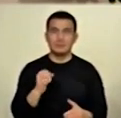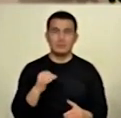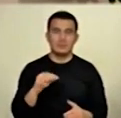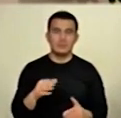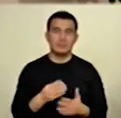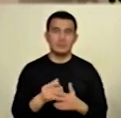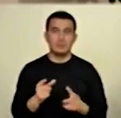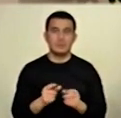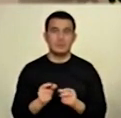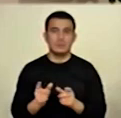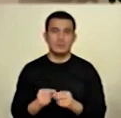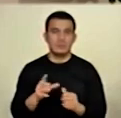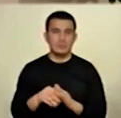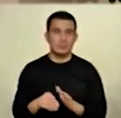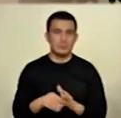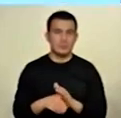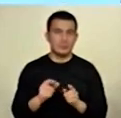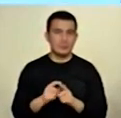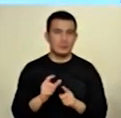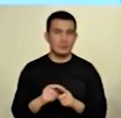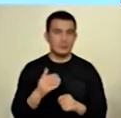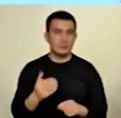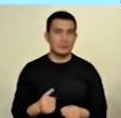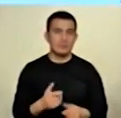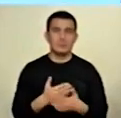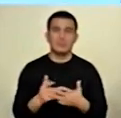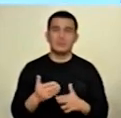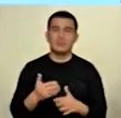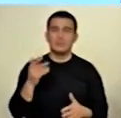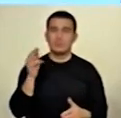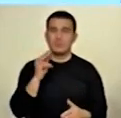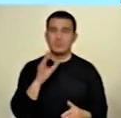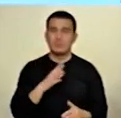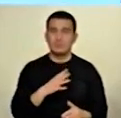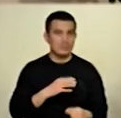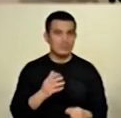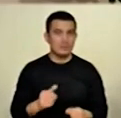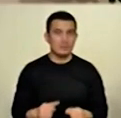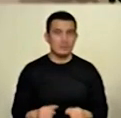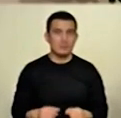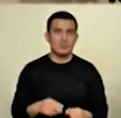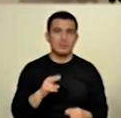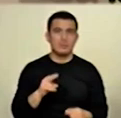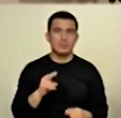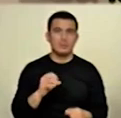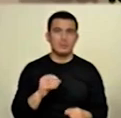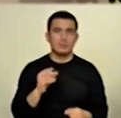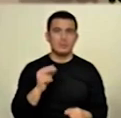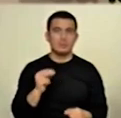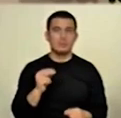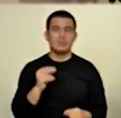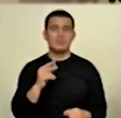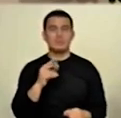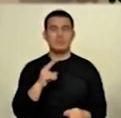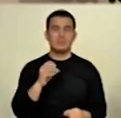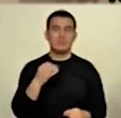sahifalar kiriting. Sayt sahifalarini kiritishni o'tgan darsimizda agar eslaydigan bo'lsak, pages tugmasi yordamida